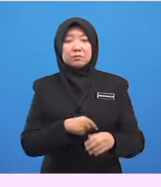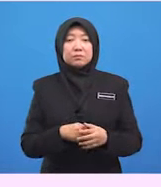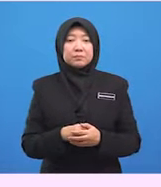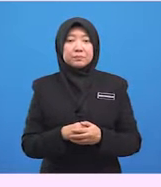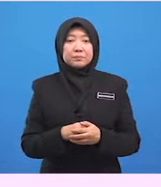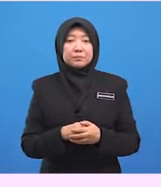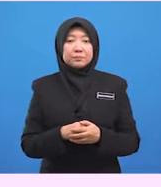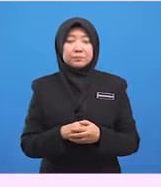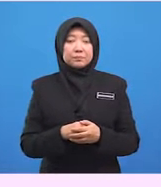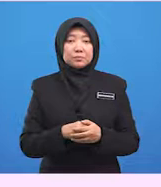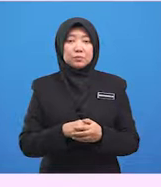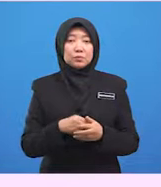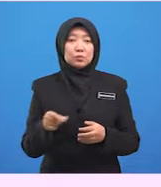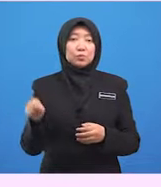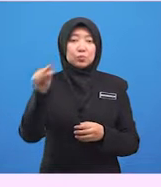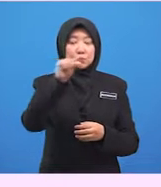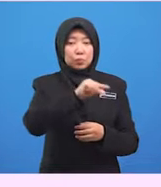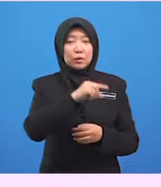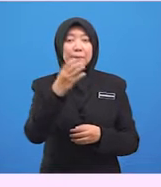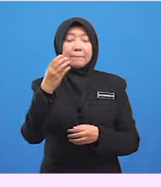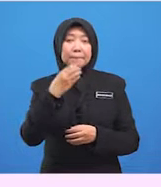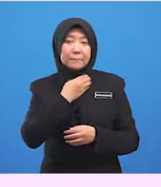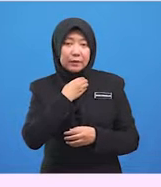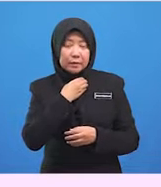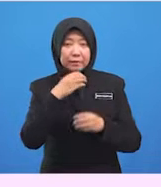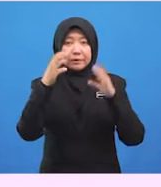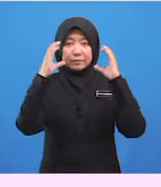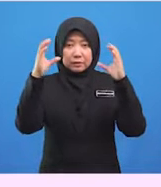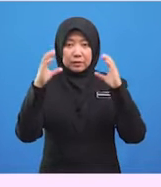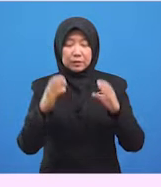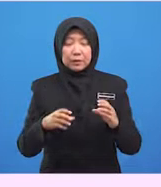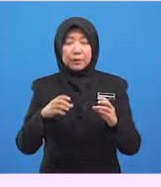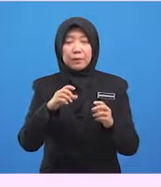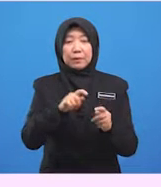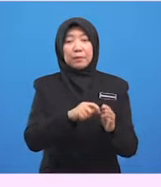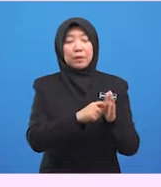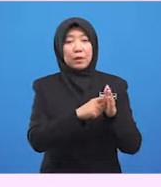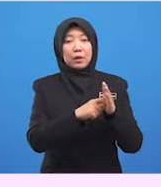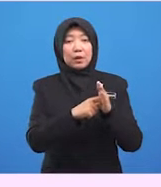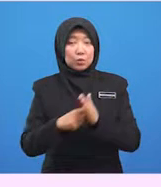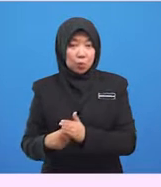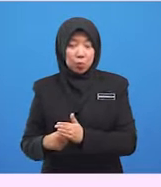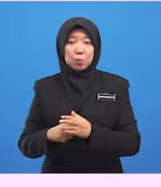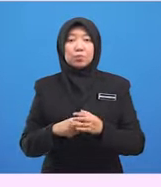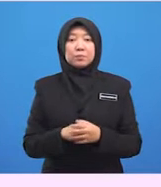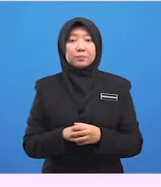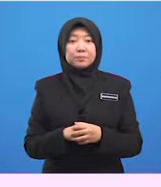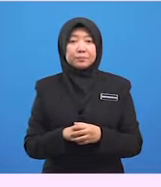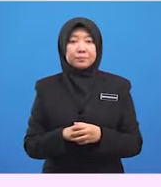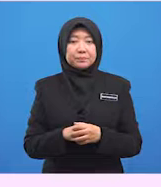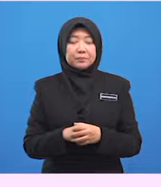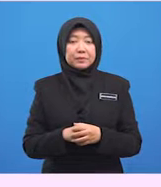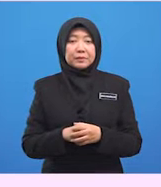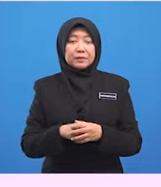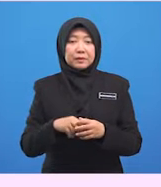di gua gunung runtuh Perak terdapat Career menghubungi anulator seterusnya